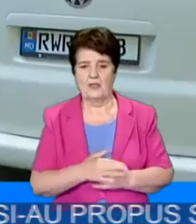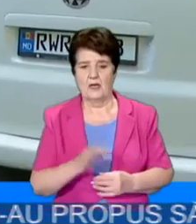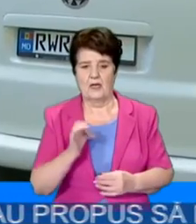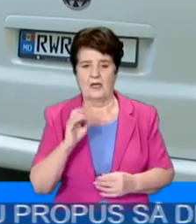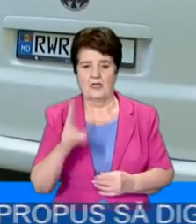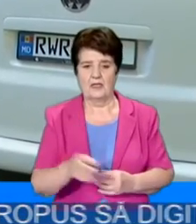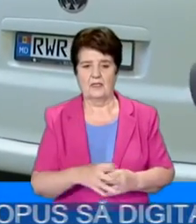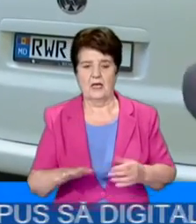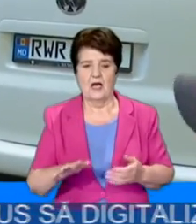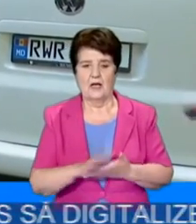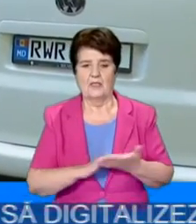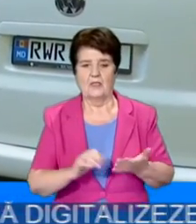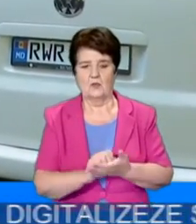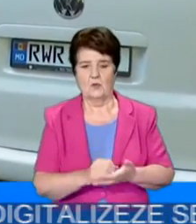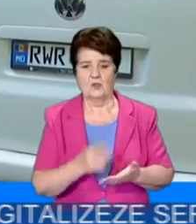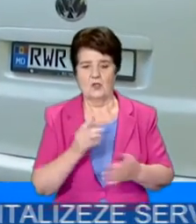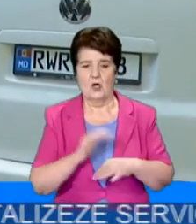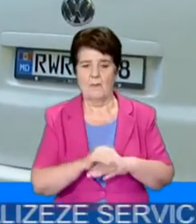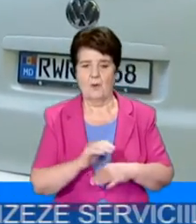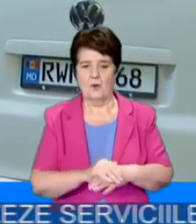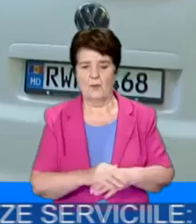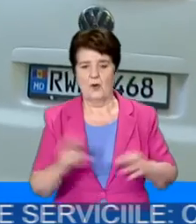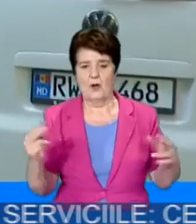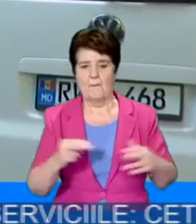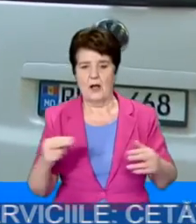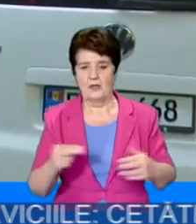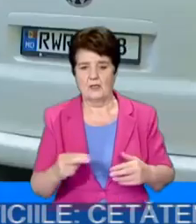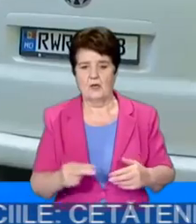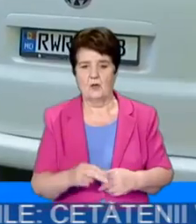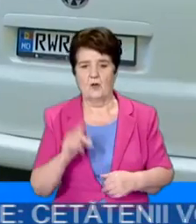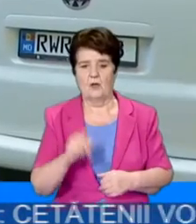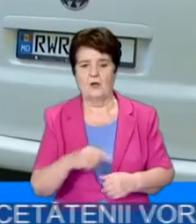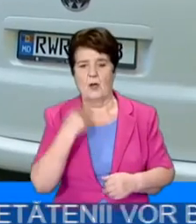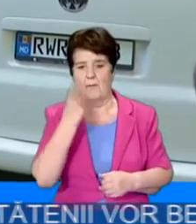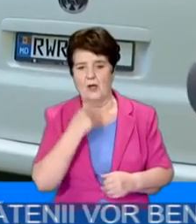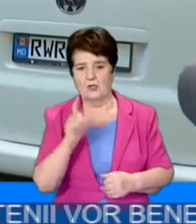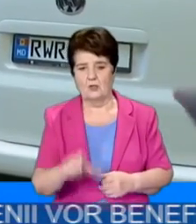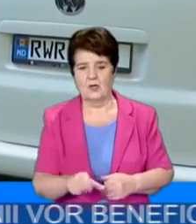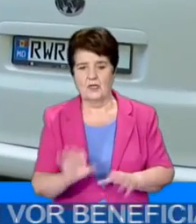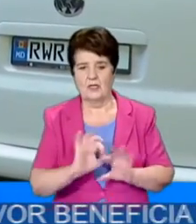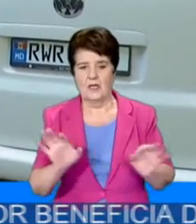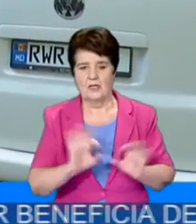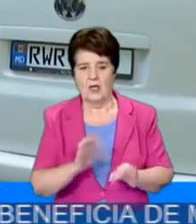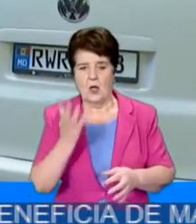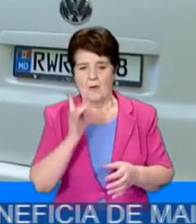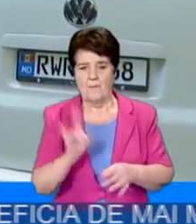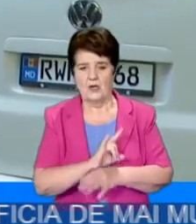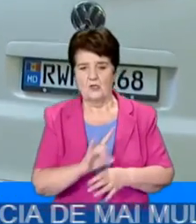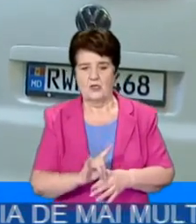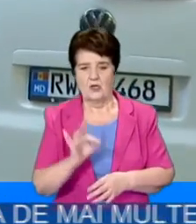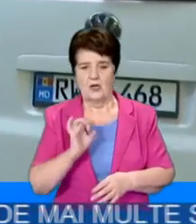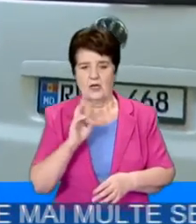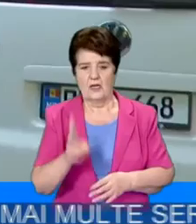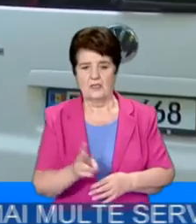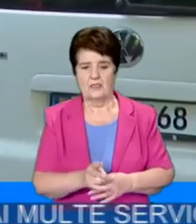riscului distrugerii probelor și influențării martorilor prin determinarea unor persoane de a da declarații mincinoase și